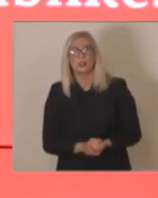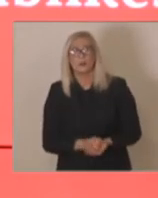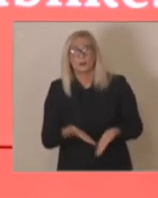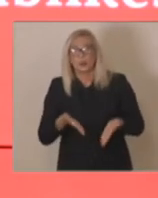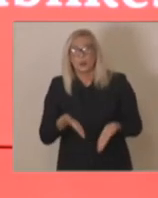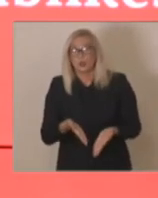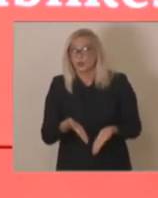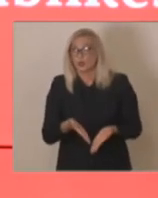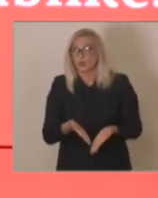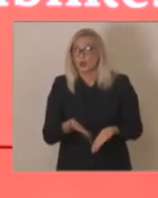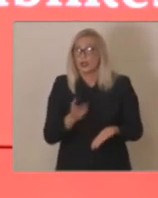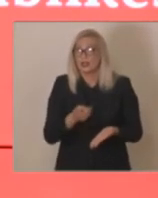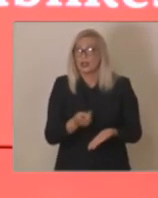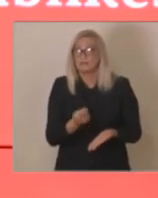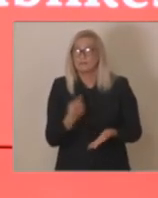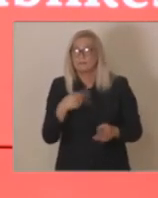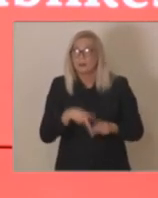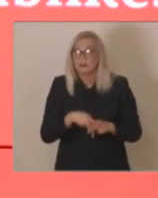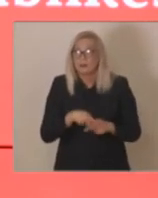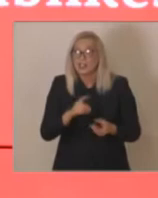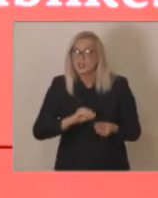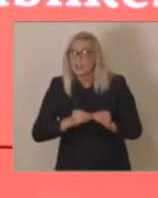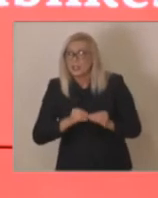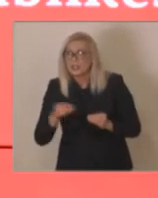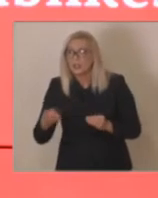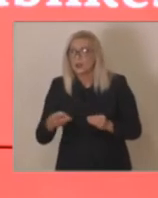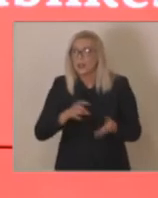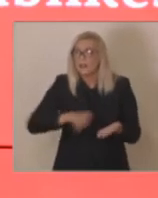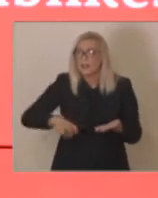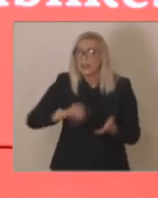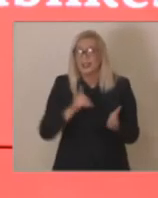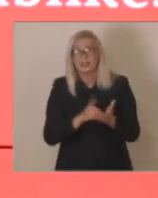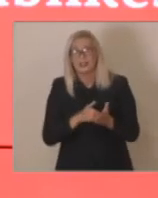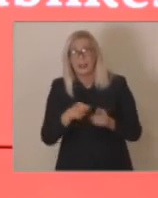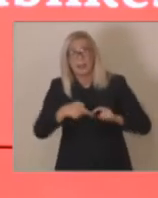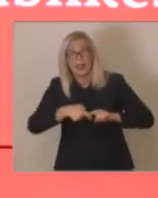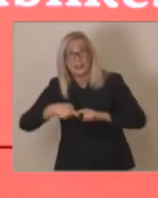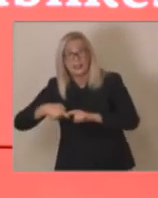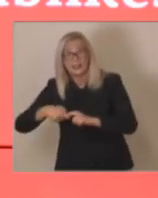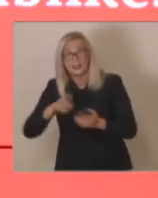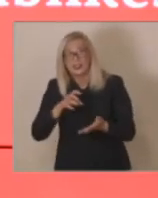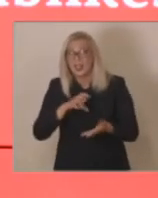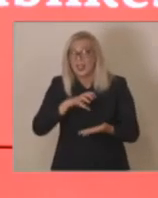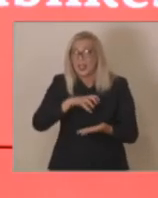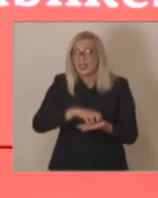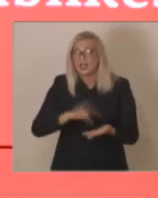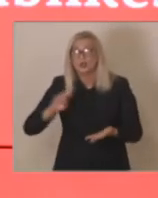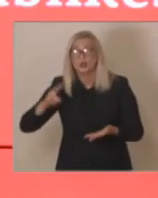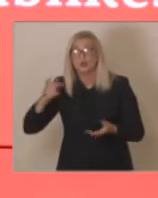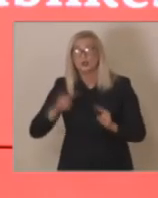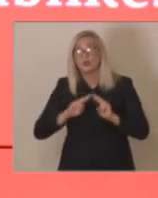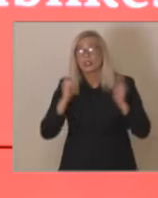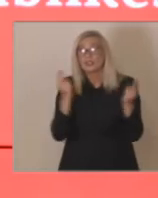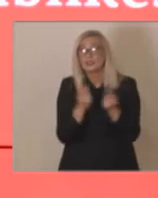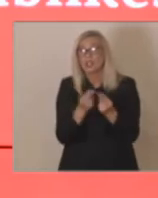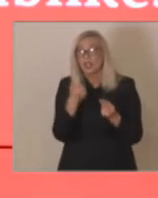тоа станува една пречка за трговијата во регионот, значи треба да се поврзе регионот со остатокот од светот што